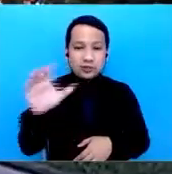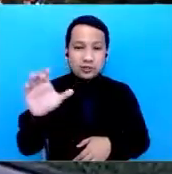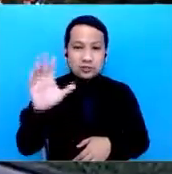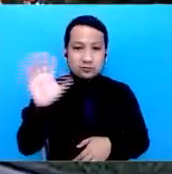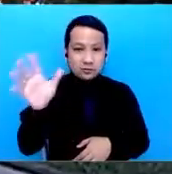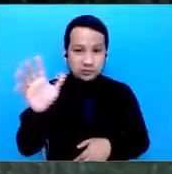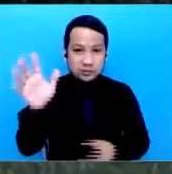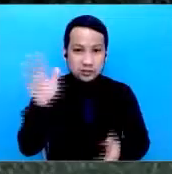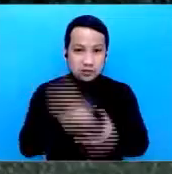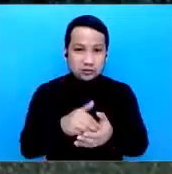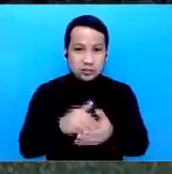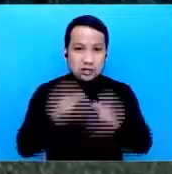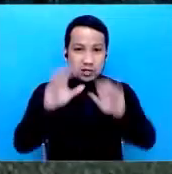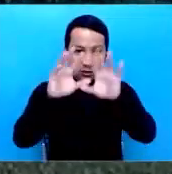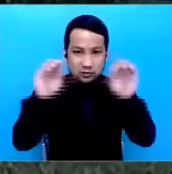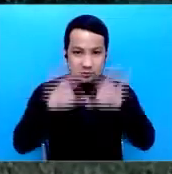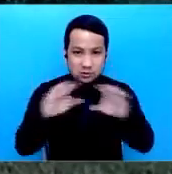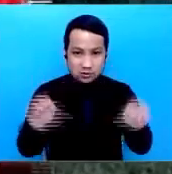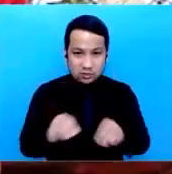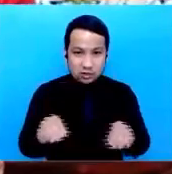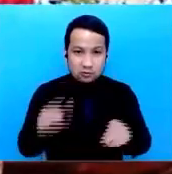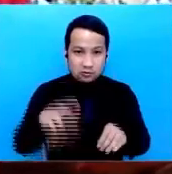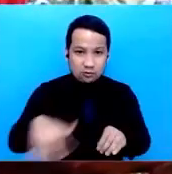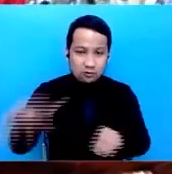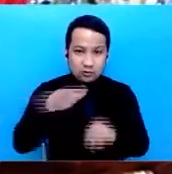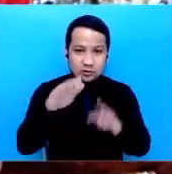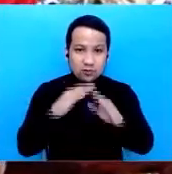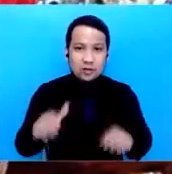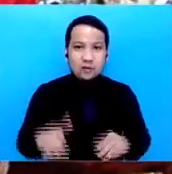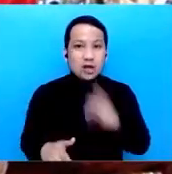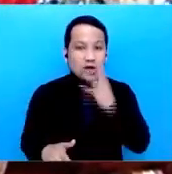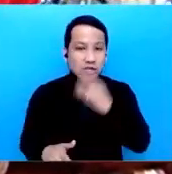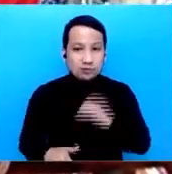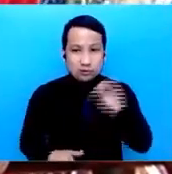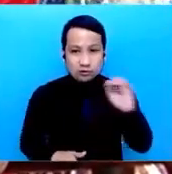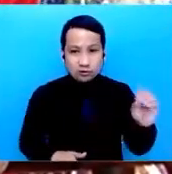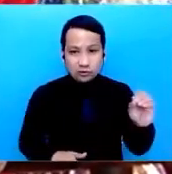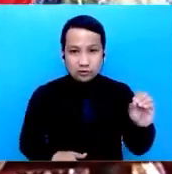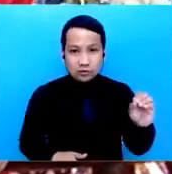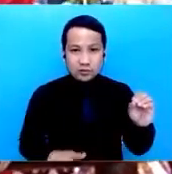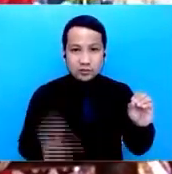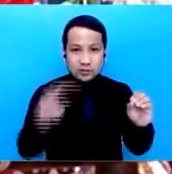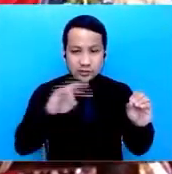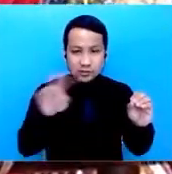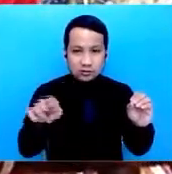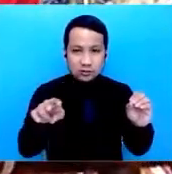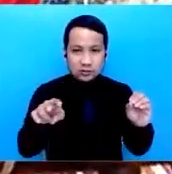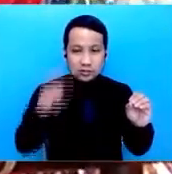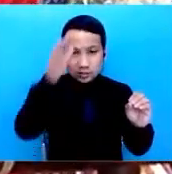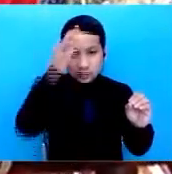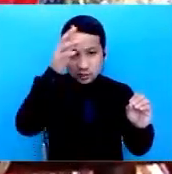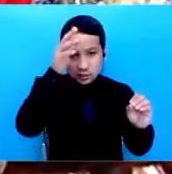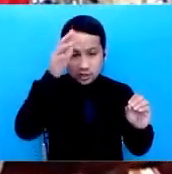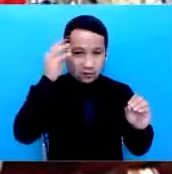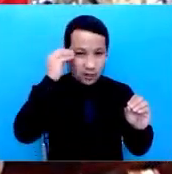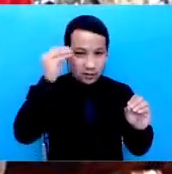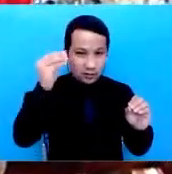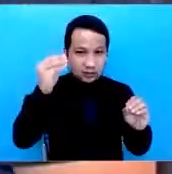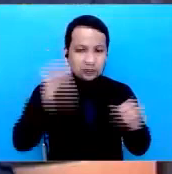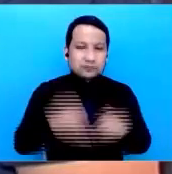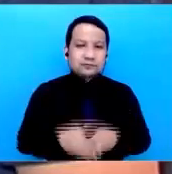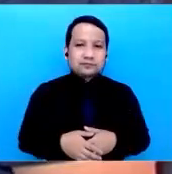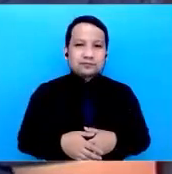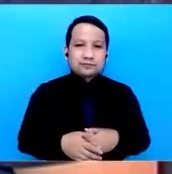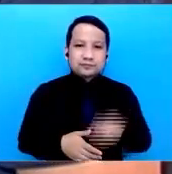150,000 Christmas lights ang pinalibot sa bahay. Ang may pakanaan nito, ang 77 years old na si Tatay Manny Manyo. Ligaya ng